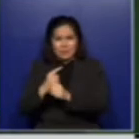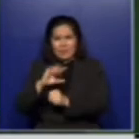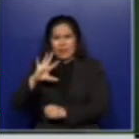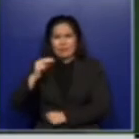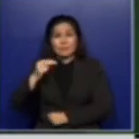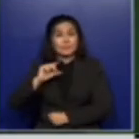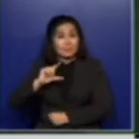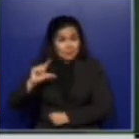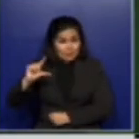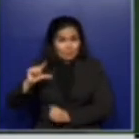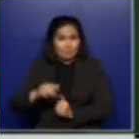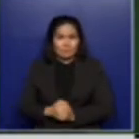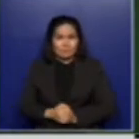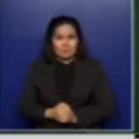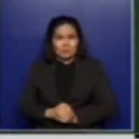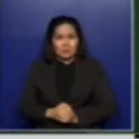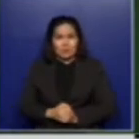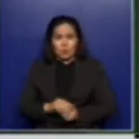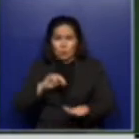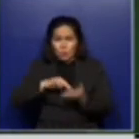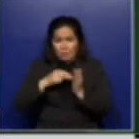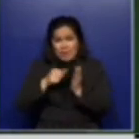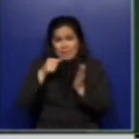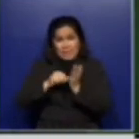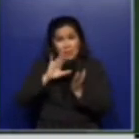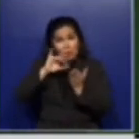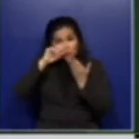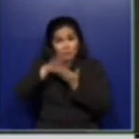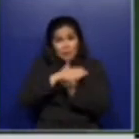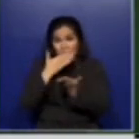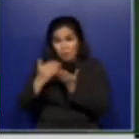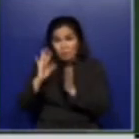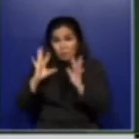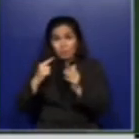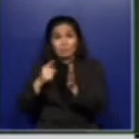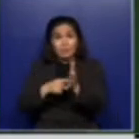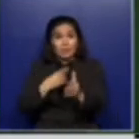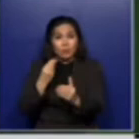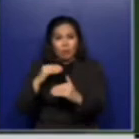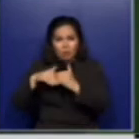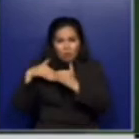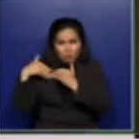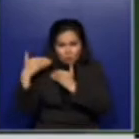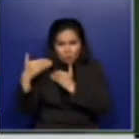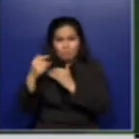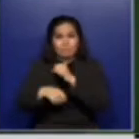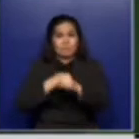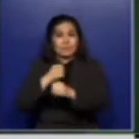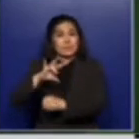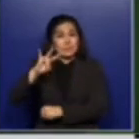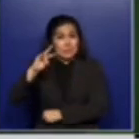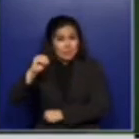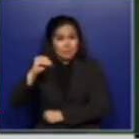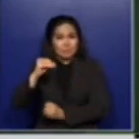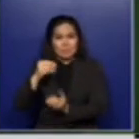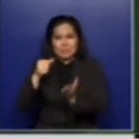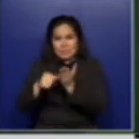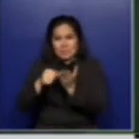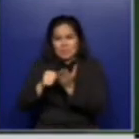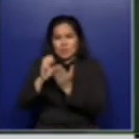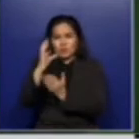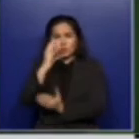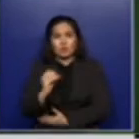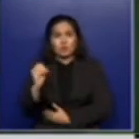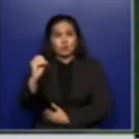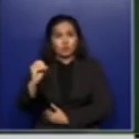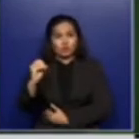ดท่านต้องใช้เวลาถึง70ปีครับที่จะใช้เงินทุกบาททุกสตางค์นี่ก้อนนี้ถึงจะหม